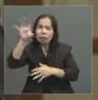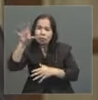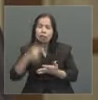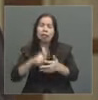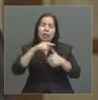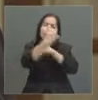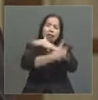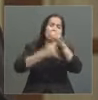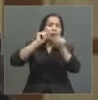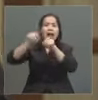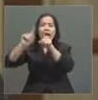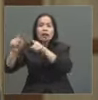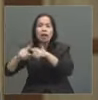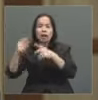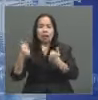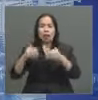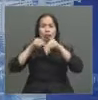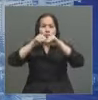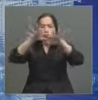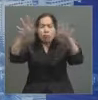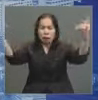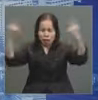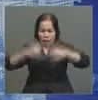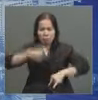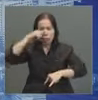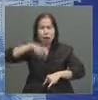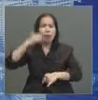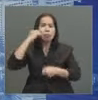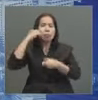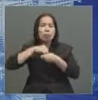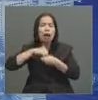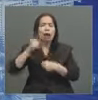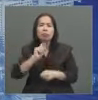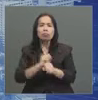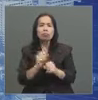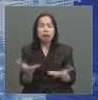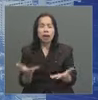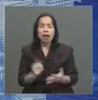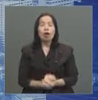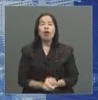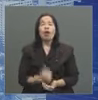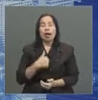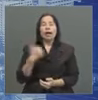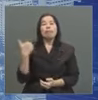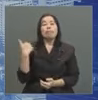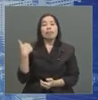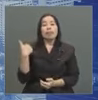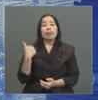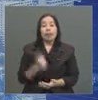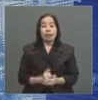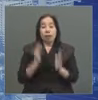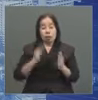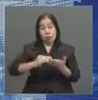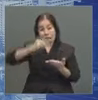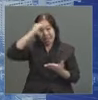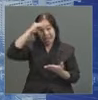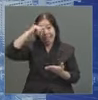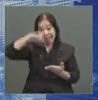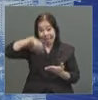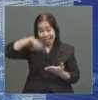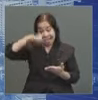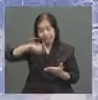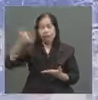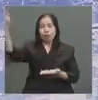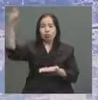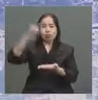ศพื้นที่ต่างๆที่กำลังมีการระบาดค่ะ ครับก็เราเคยมีกรณีของเด็กนักเรียนไทยที่กลับมาจากประเทศอิต